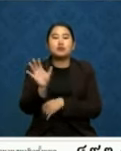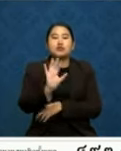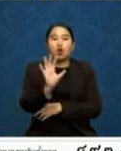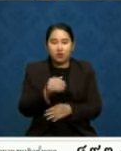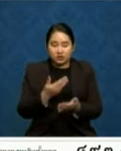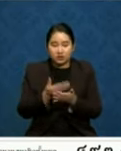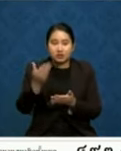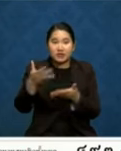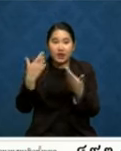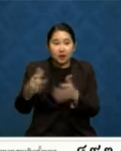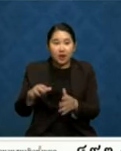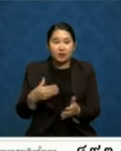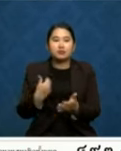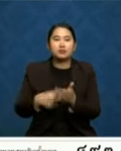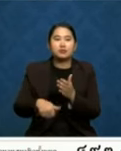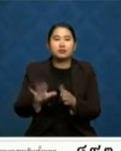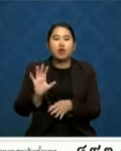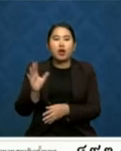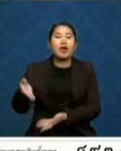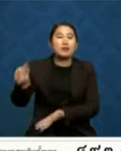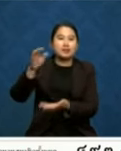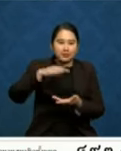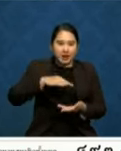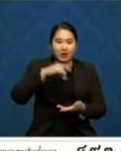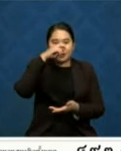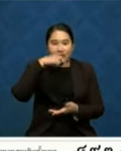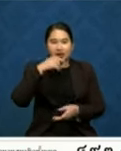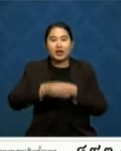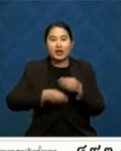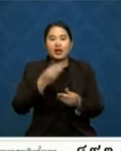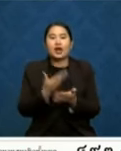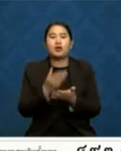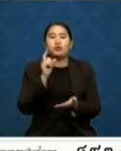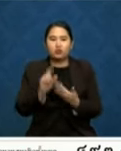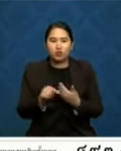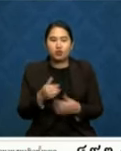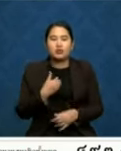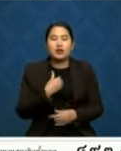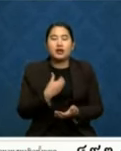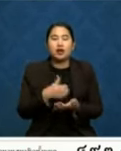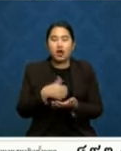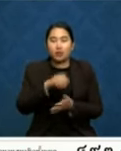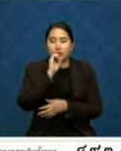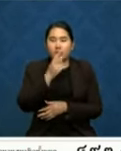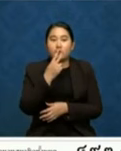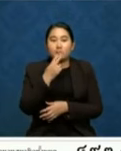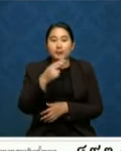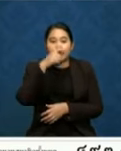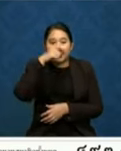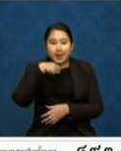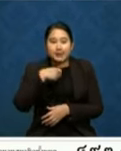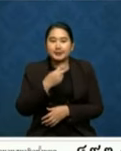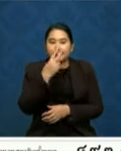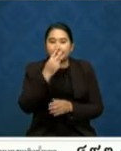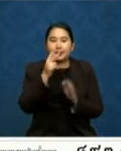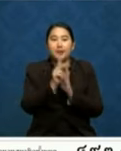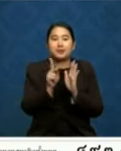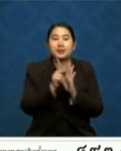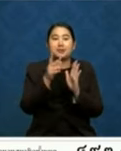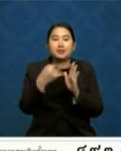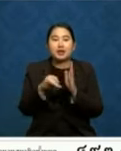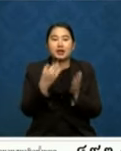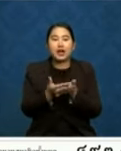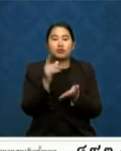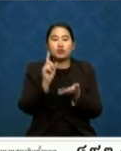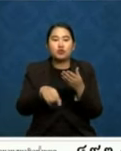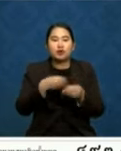ไปเสร็จเป็นล็อตเสร็จเนี่ยก็แอบเอากลับเข้ามาขายเมืองไทยราคาถูกกว่าอันนี้เป็นบุหรี่ไทยที่มันไม่ถูกกฎหมายมันก็เลยราคาถูก